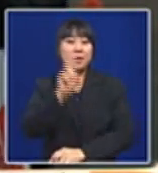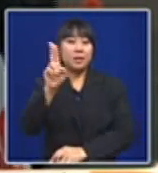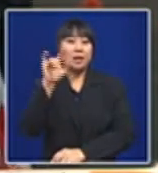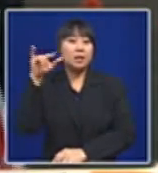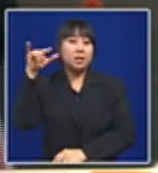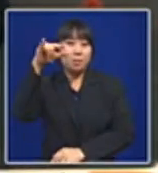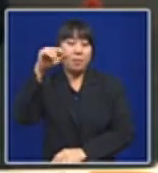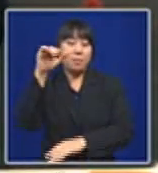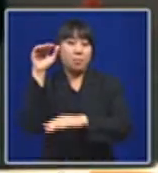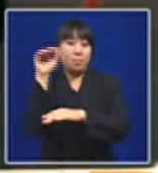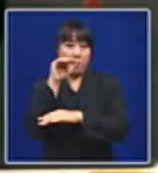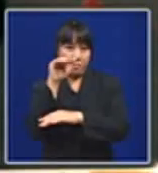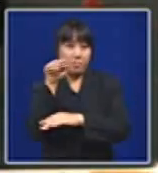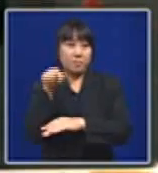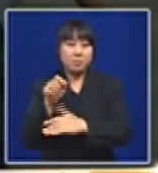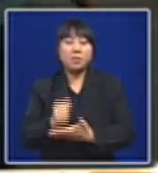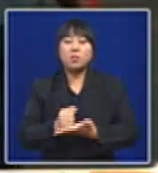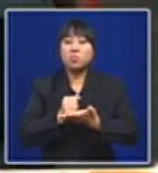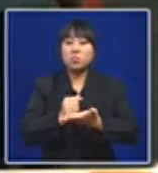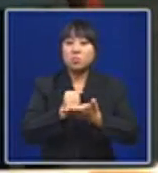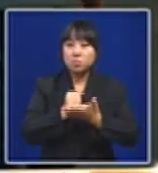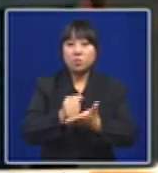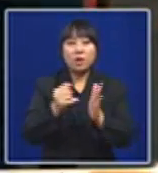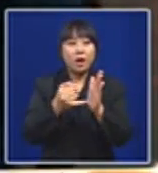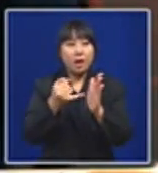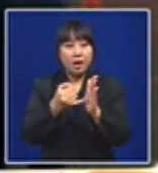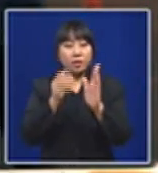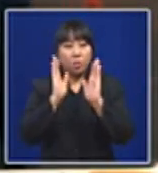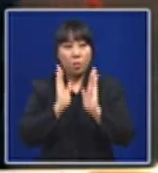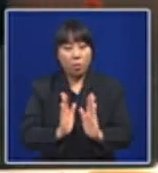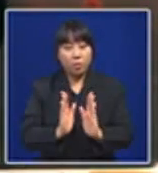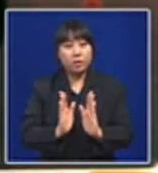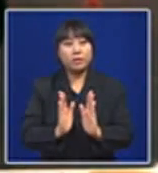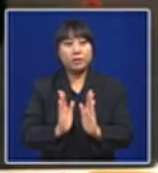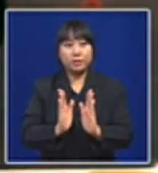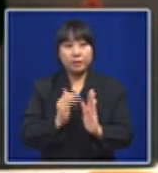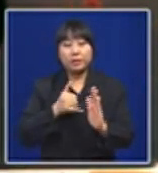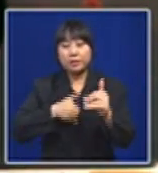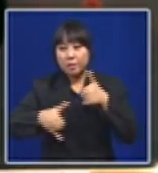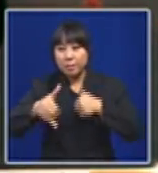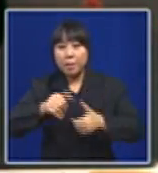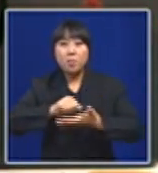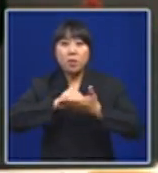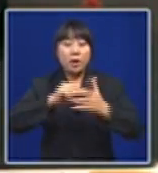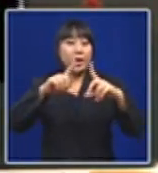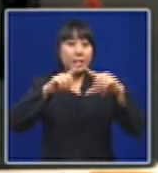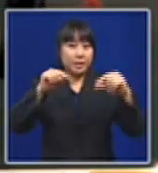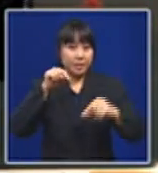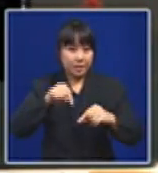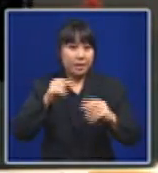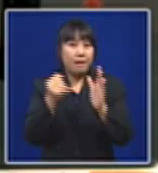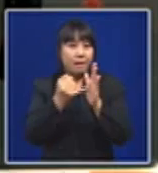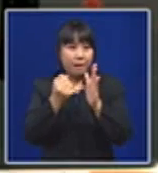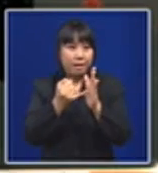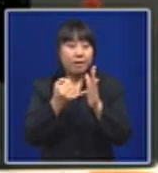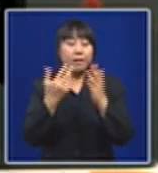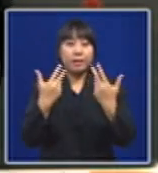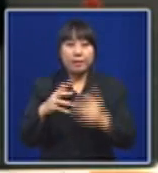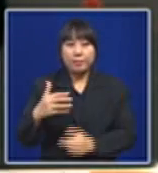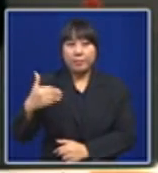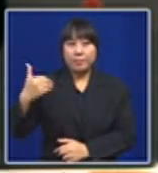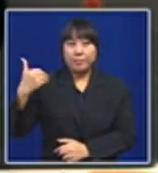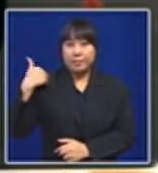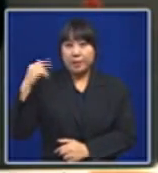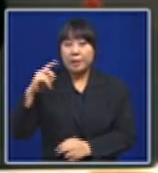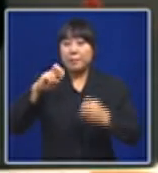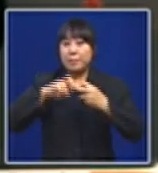ภูมิก็ถือว่าเป็นการอำนวยความสะดวกให้กับผู้ที่จะมาใช้บริการแท็กซี่ที่นี่นะครับขณะเดียวกันก็ยังเป็น